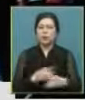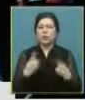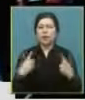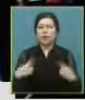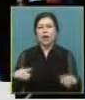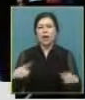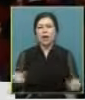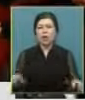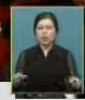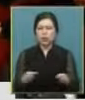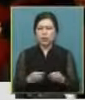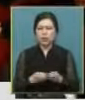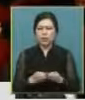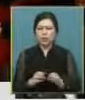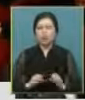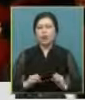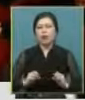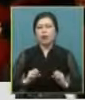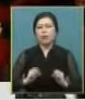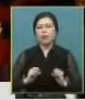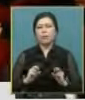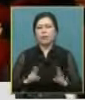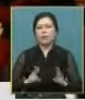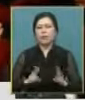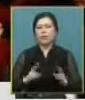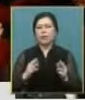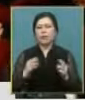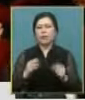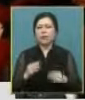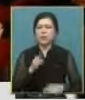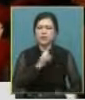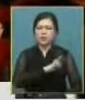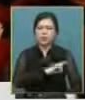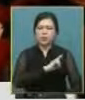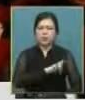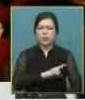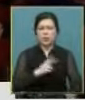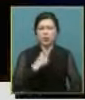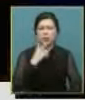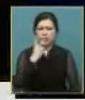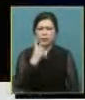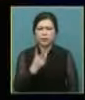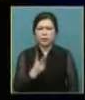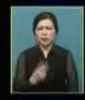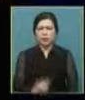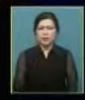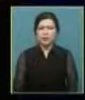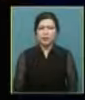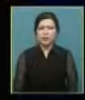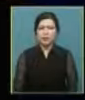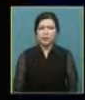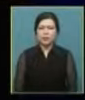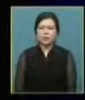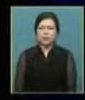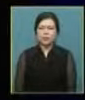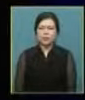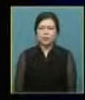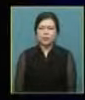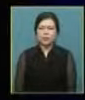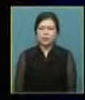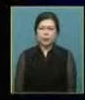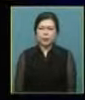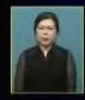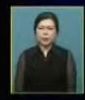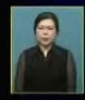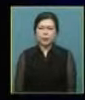сала мамандарының да еңбектері екшелді. Сымбат Баймырзаева, Талғат Өлібек, Олжас Байтуов, оңтүстік ақпарат.